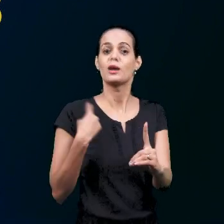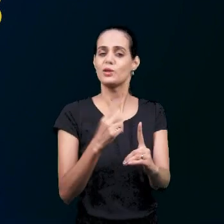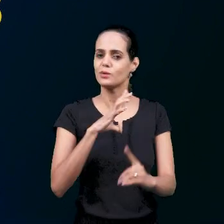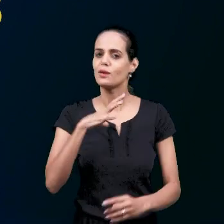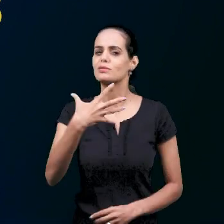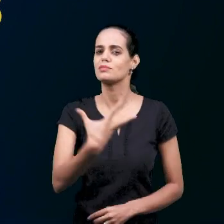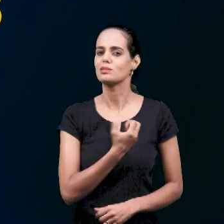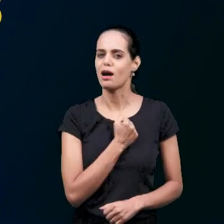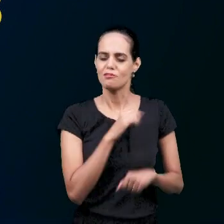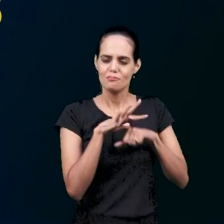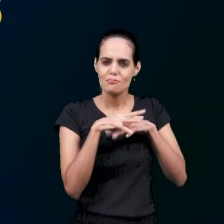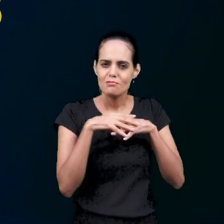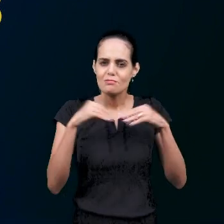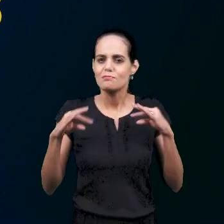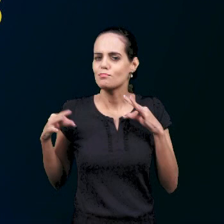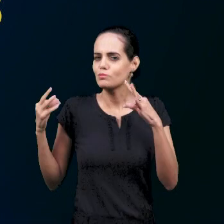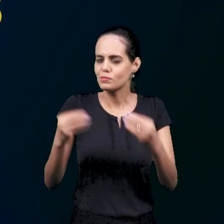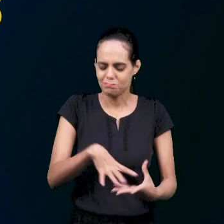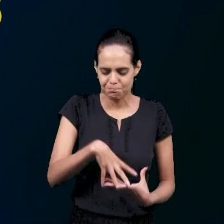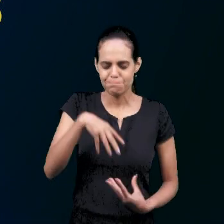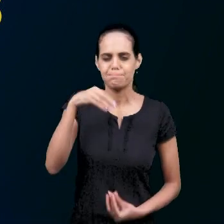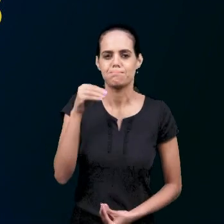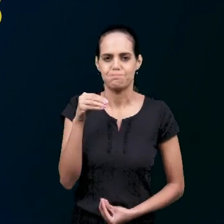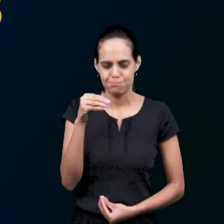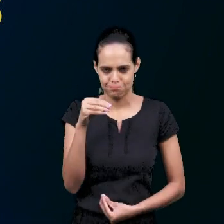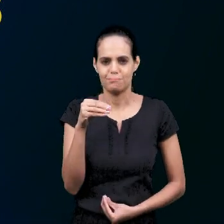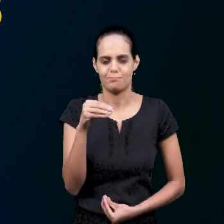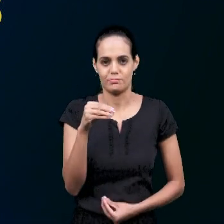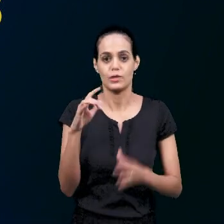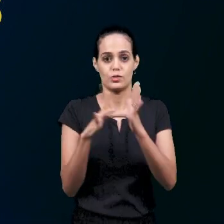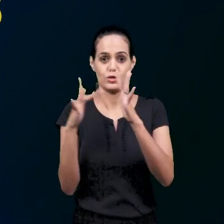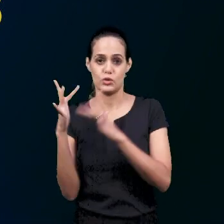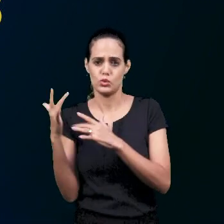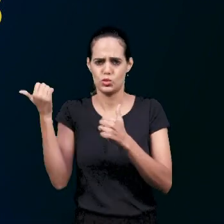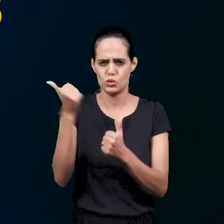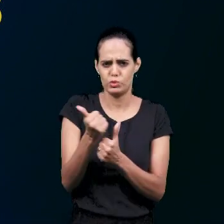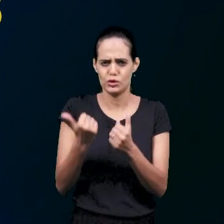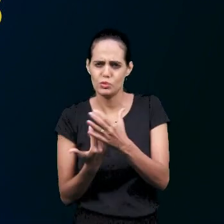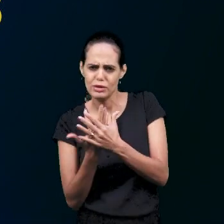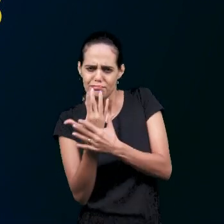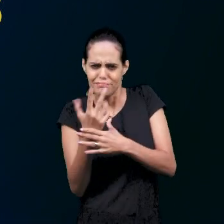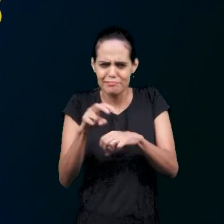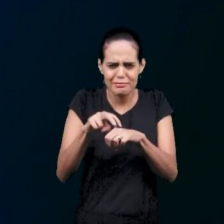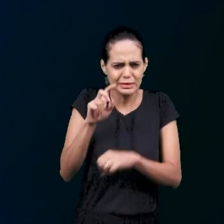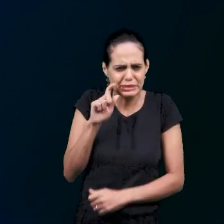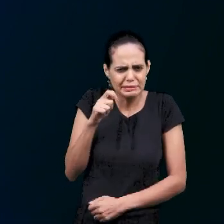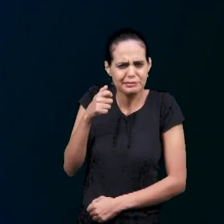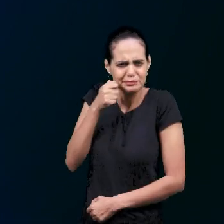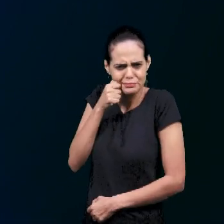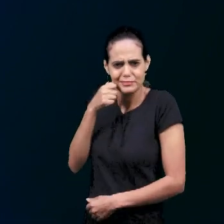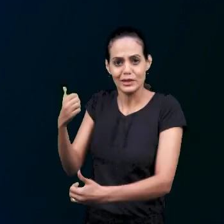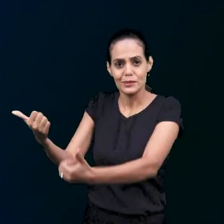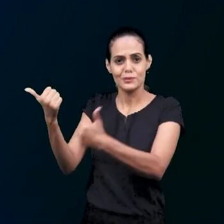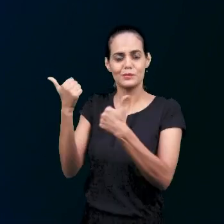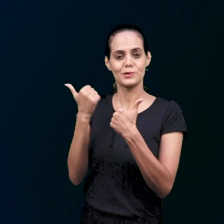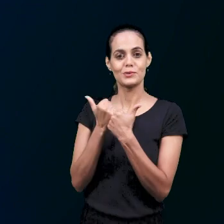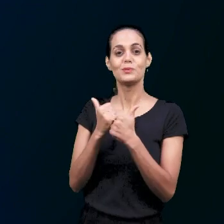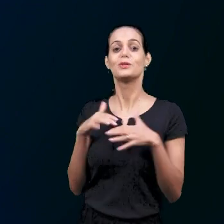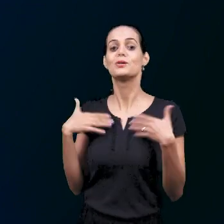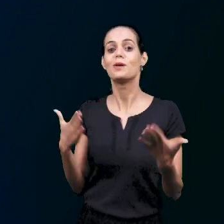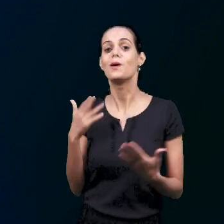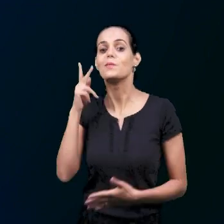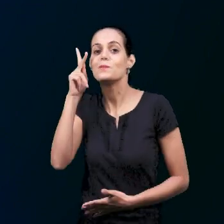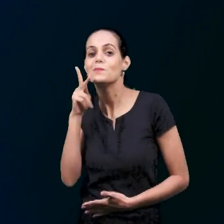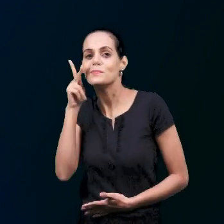lui, et par ses marches, on a été guéri. Donc, il remplace les herbes amères et nous donne le